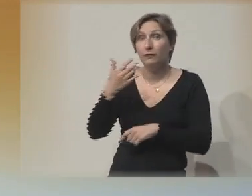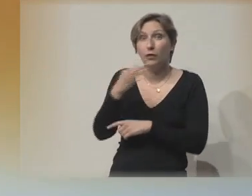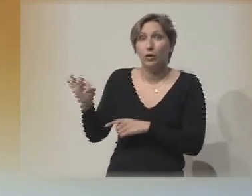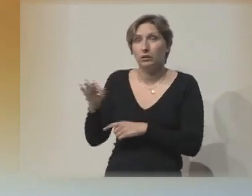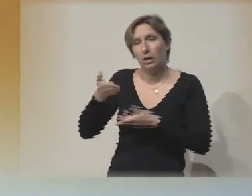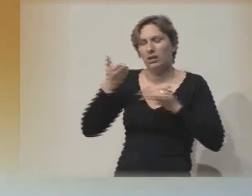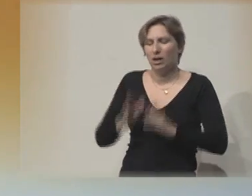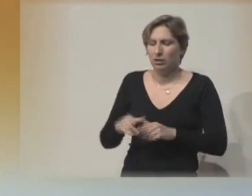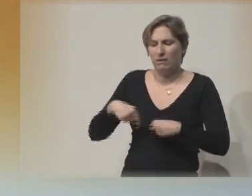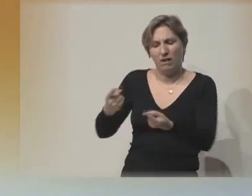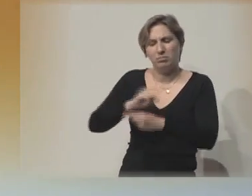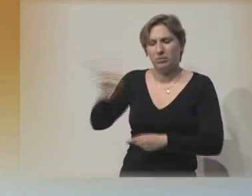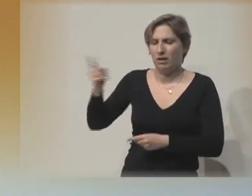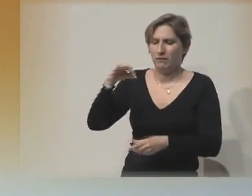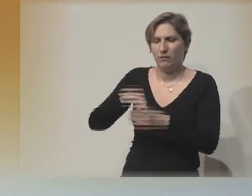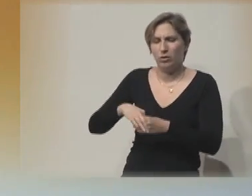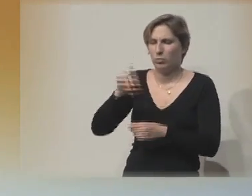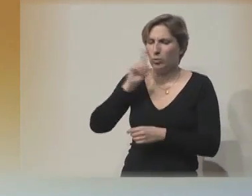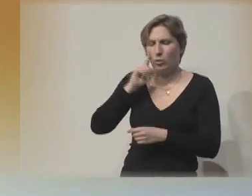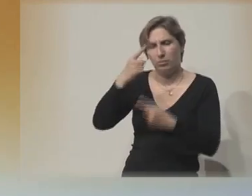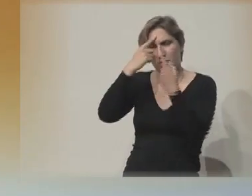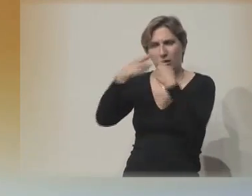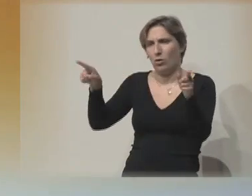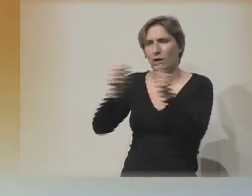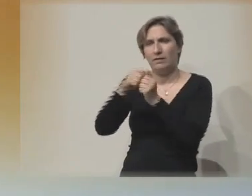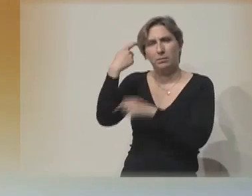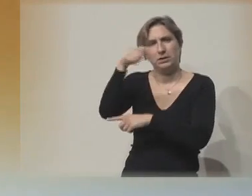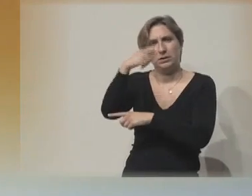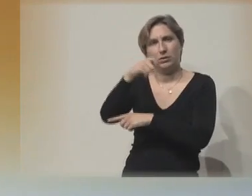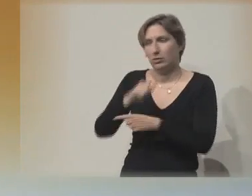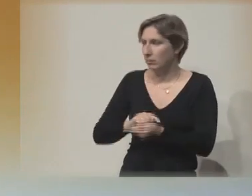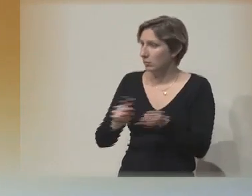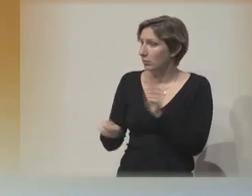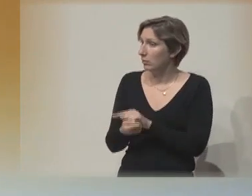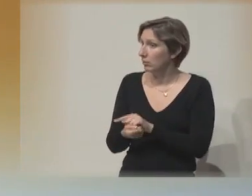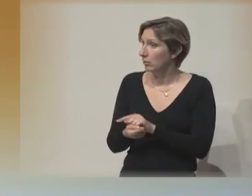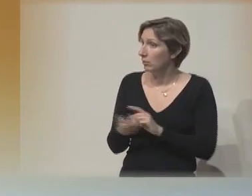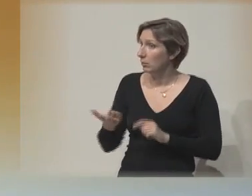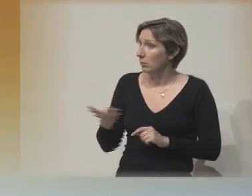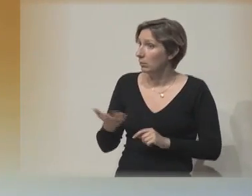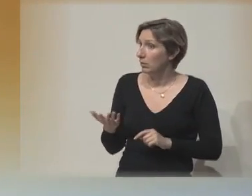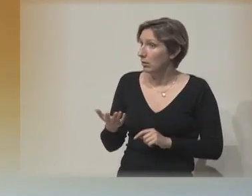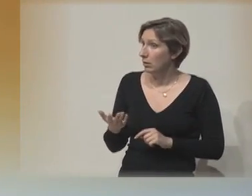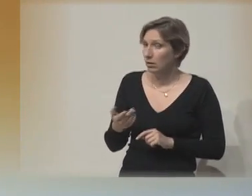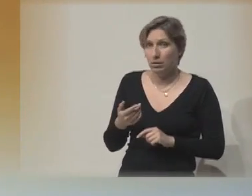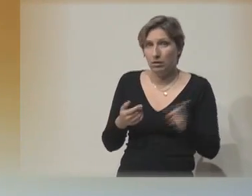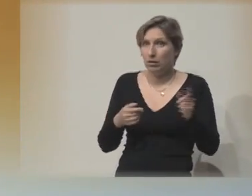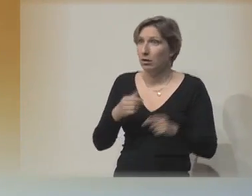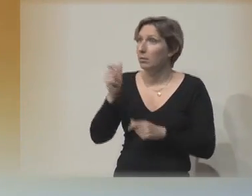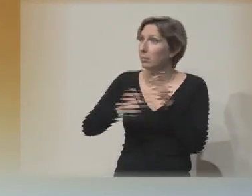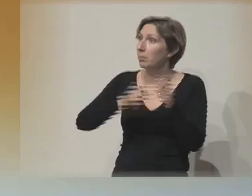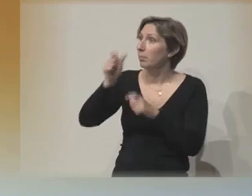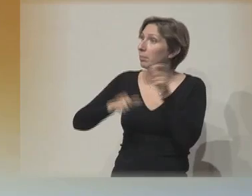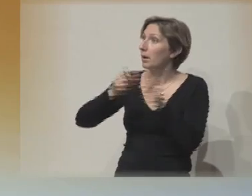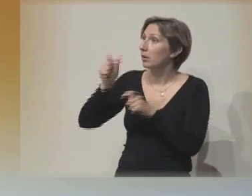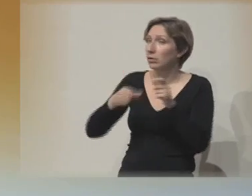pas aller voter parce qu'ils sont en désaccord avec le président de la République, ça veut dire qu'ils ne laissent voter que ceux dans leur